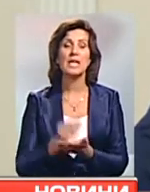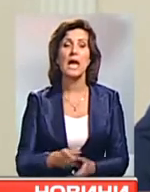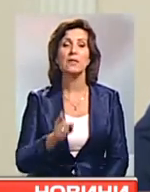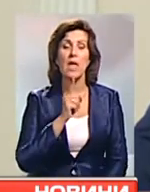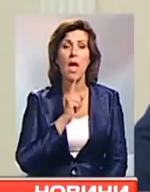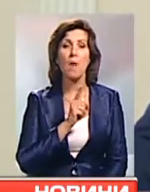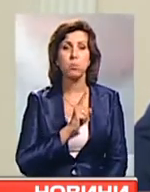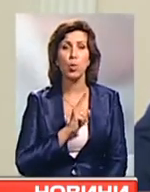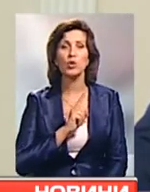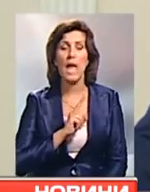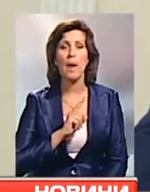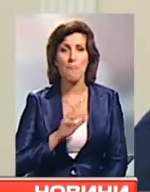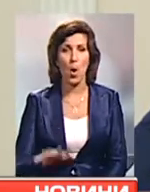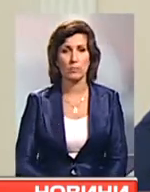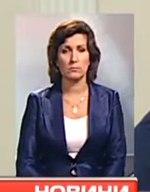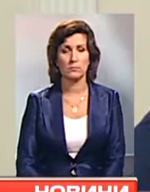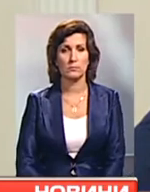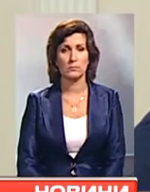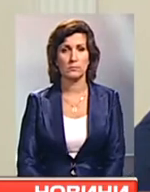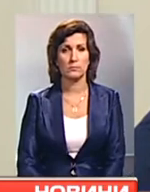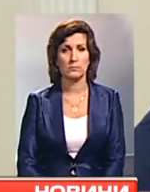не будемо.